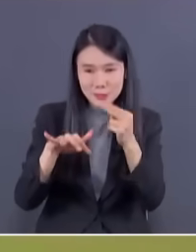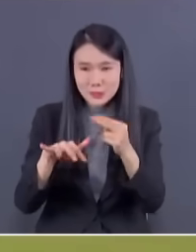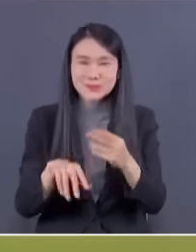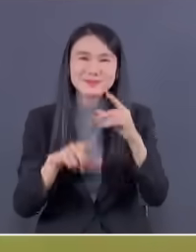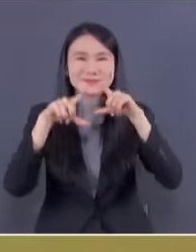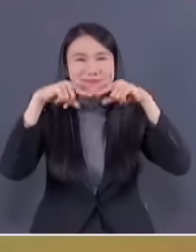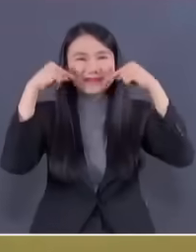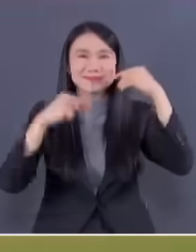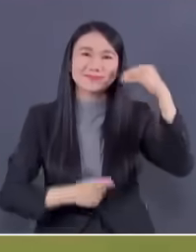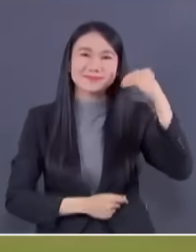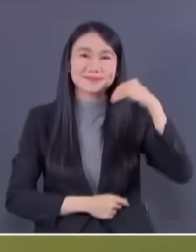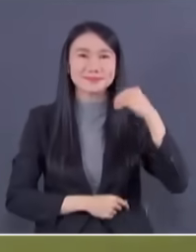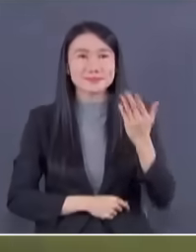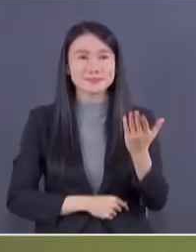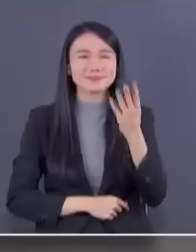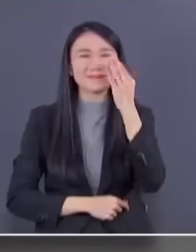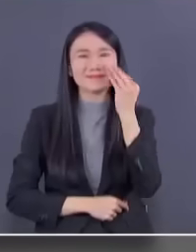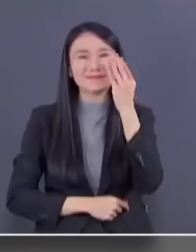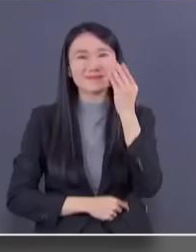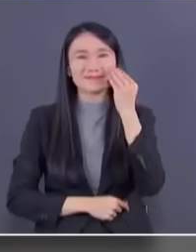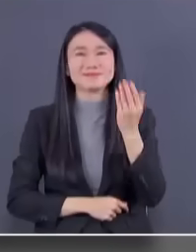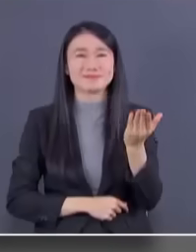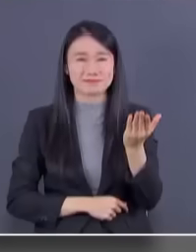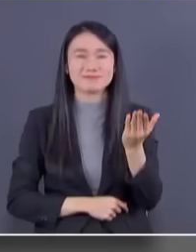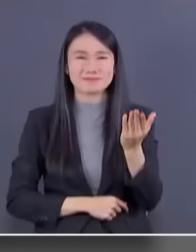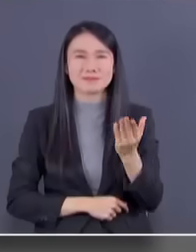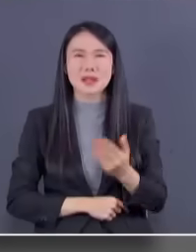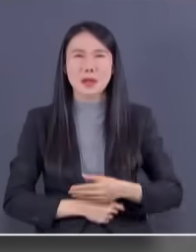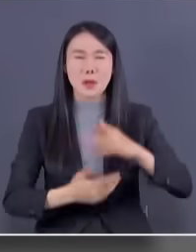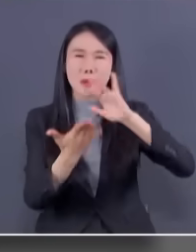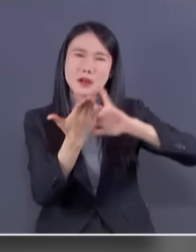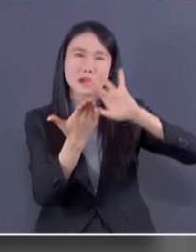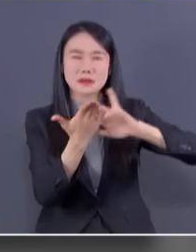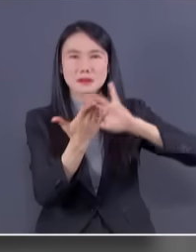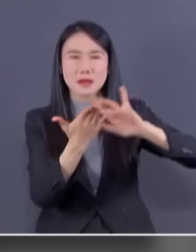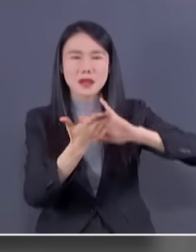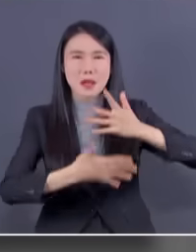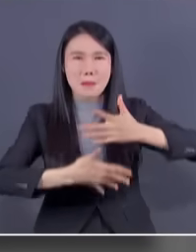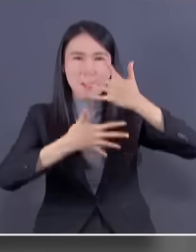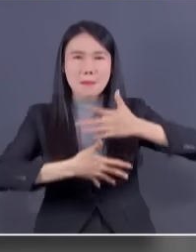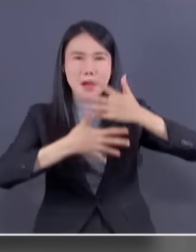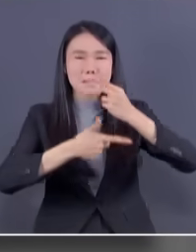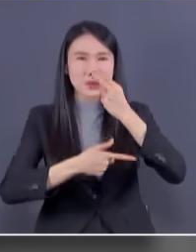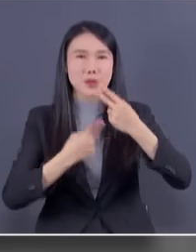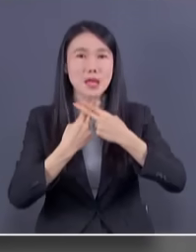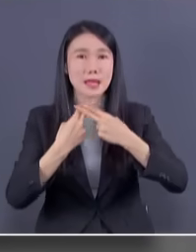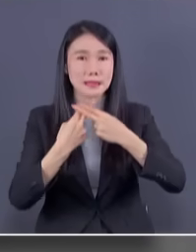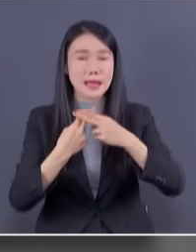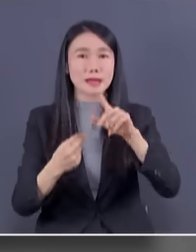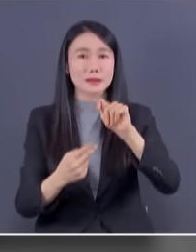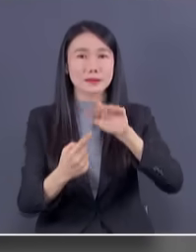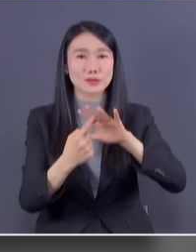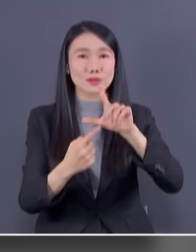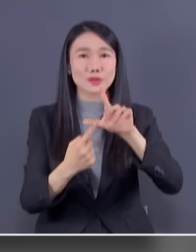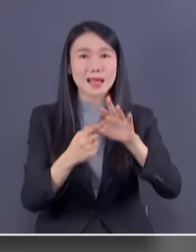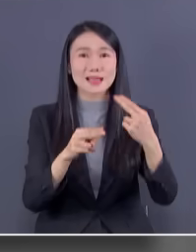ได้อมยิ้มอยู่เสมอๆเนี่ยครับคลิปน่ารักน่ารักแบบนี้จะมีอยู่เยอะเลยนะฮ ะ ถ้าไปดูแฮชแท็กพลายตุลาเนี่ยจะเห็นคลิปแบบ